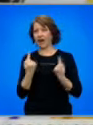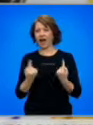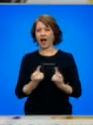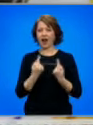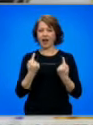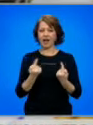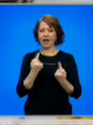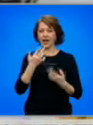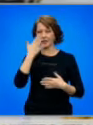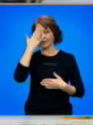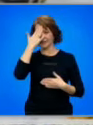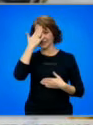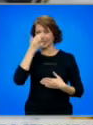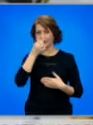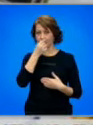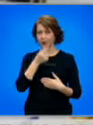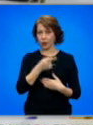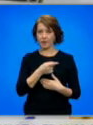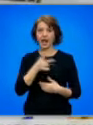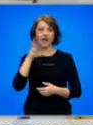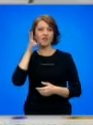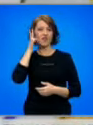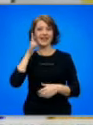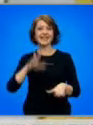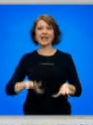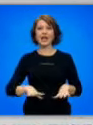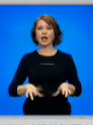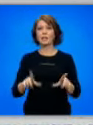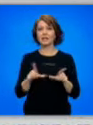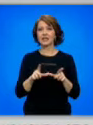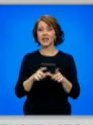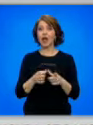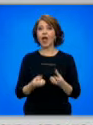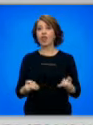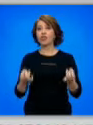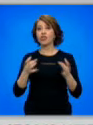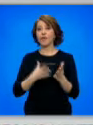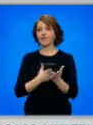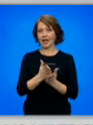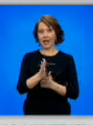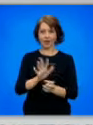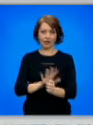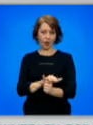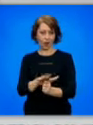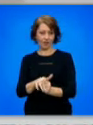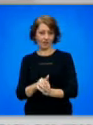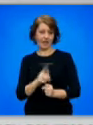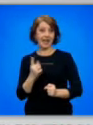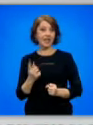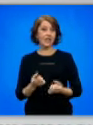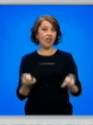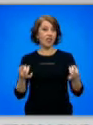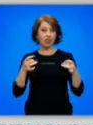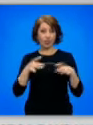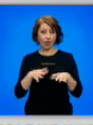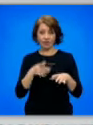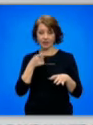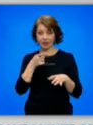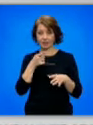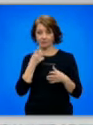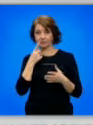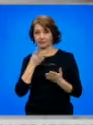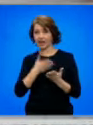в тежко състояние. Във френския град Марсилия пък е открит нов вариант на COVID-19. За първи път новата разновидност на коронавируса е